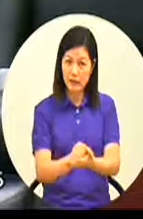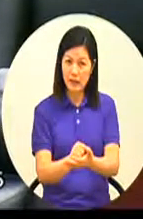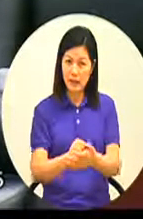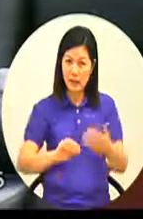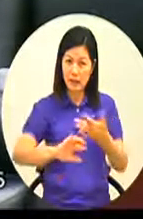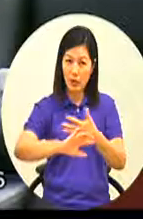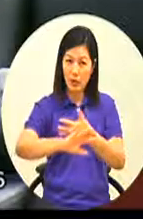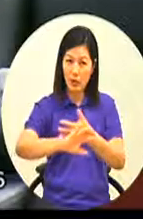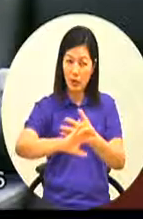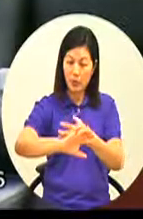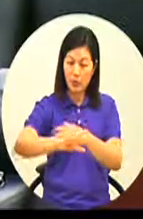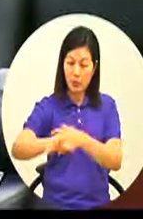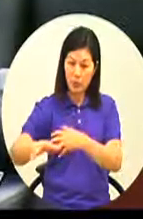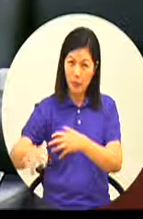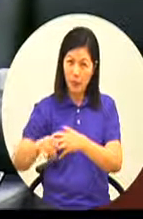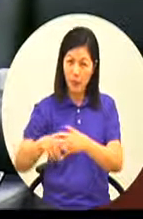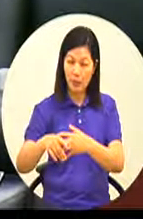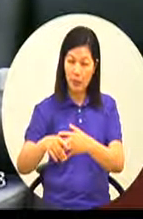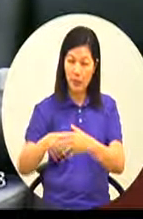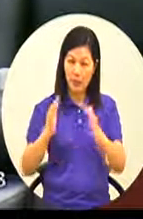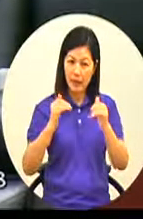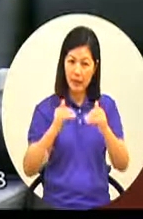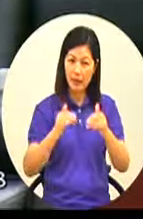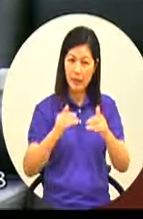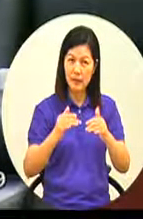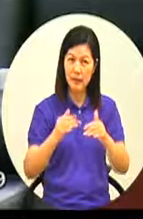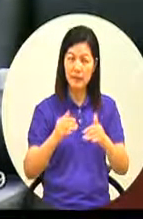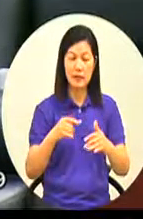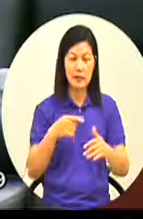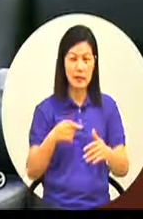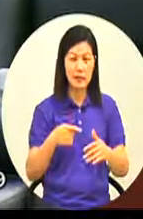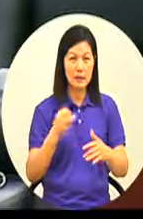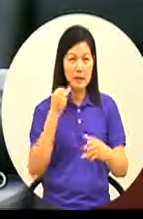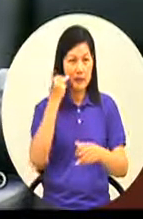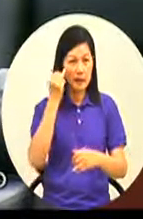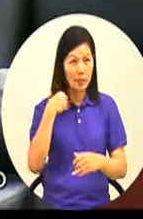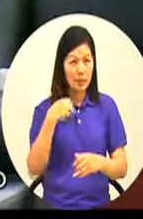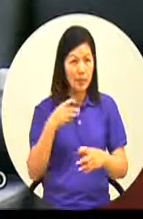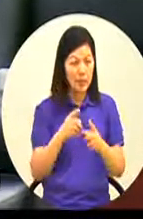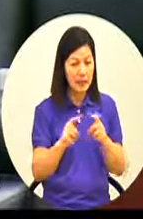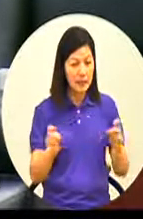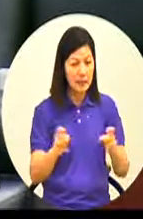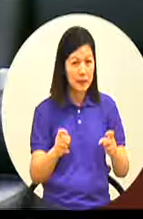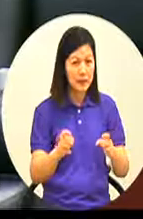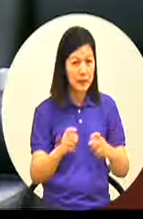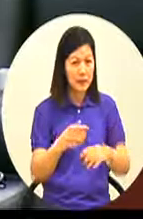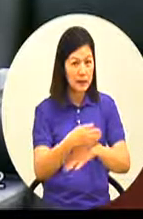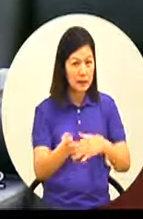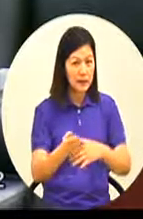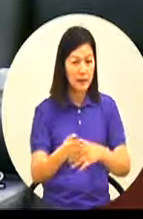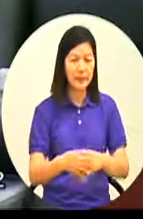个姐妹线，哦，美国的金居士哈。那应该是不是姐